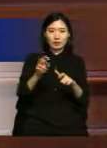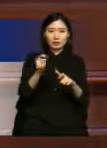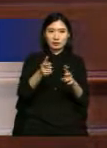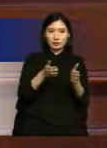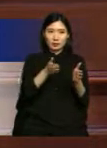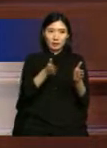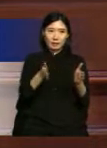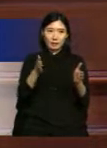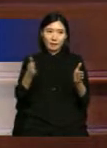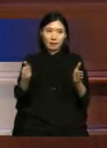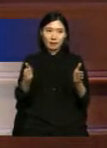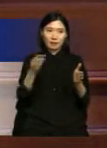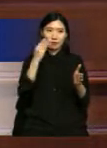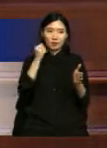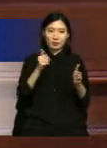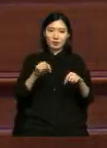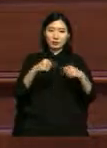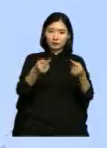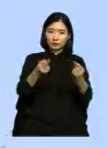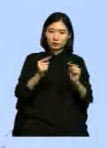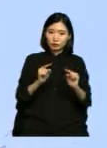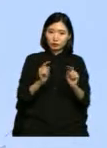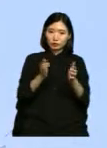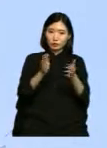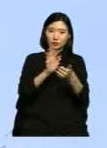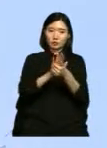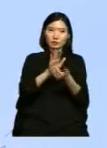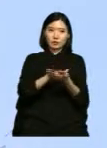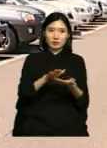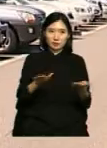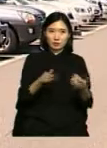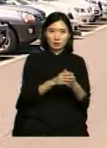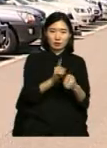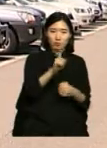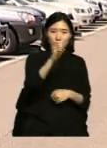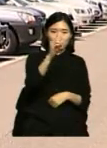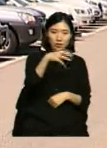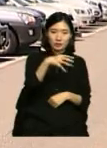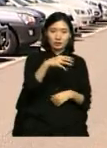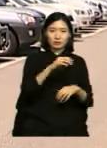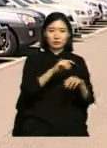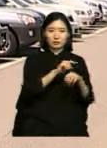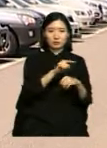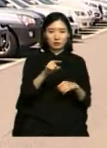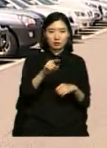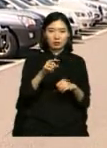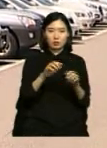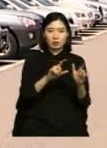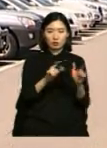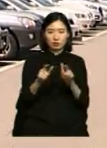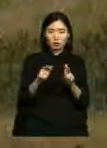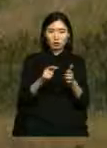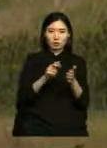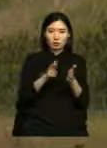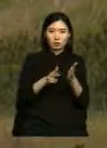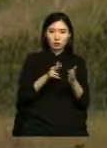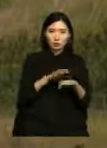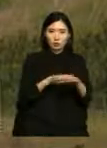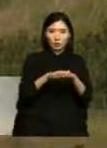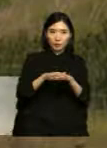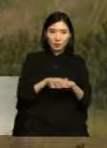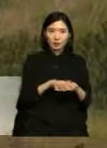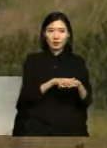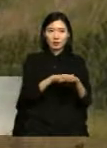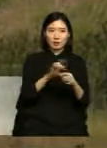확충하여 원활한 진출입을 돕겠습니다. 고양선과 인천 2호선, 대곡 소사선 등 광역철도망 구축에